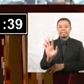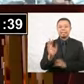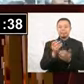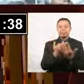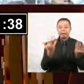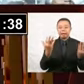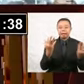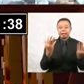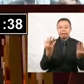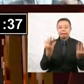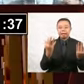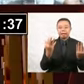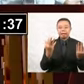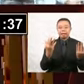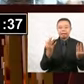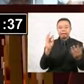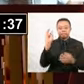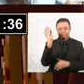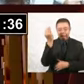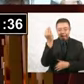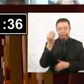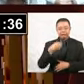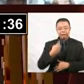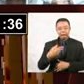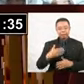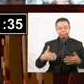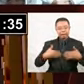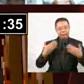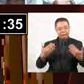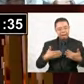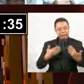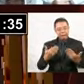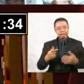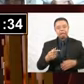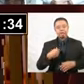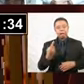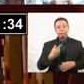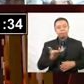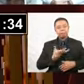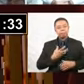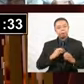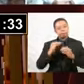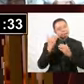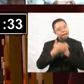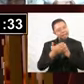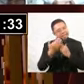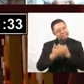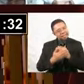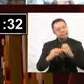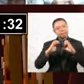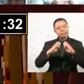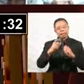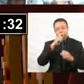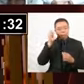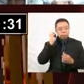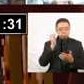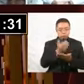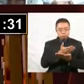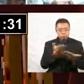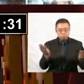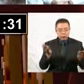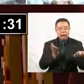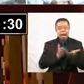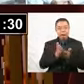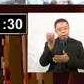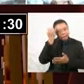kelakga Jakarta yang kami banggakan izinkan Kami mencintai menyayangi bapak ibu semua